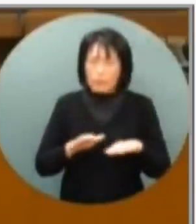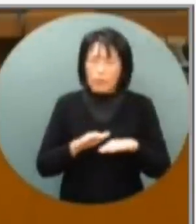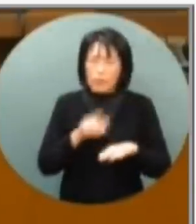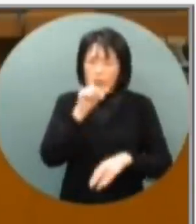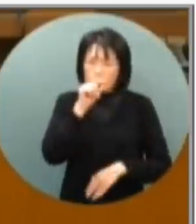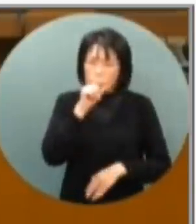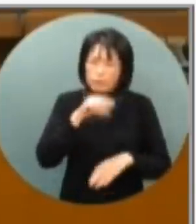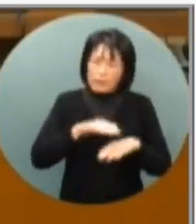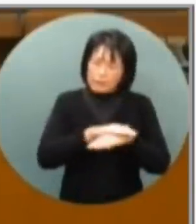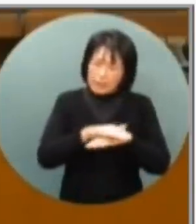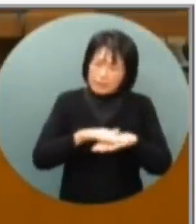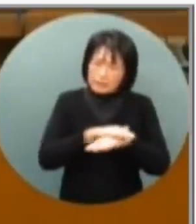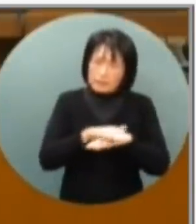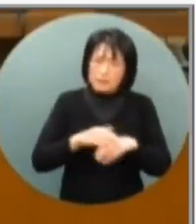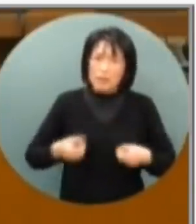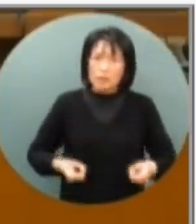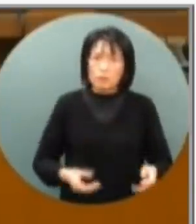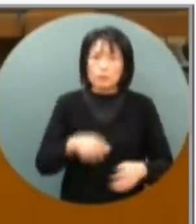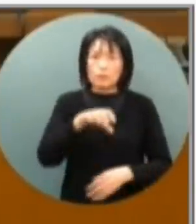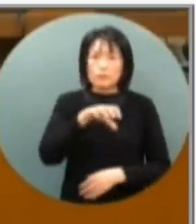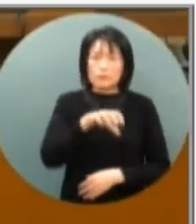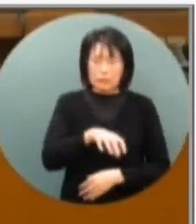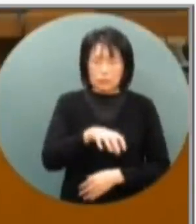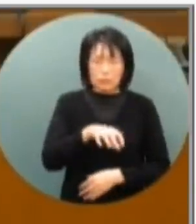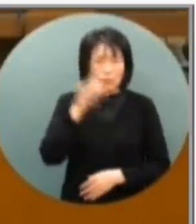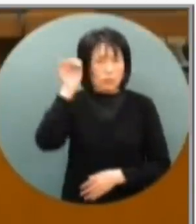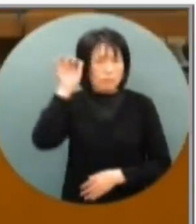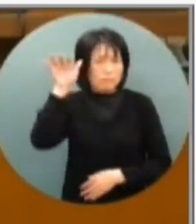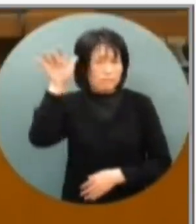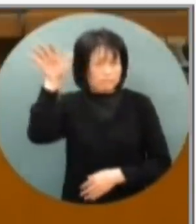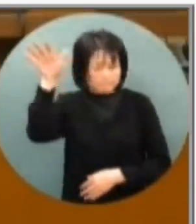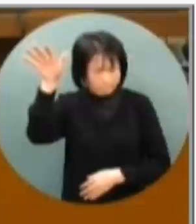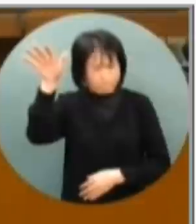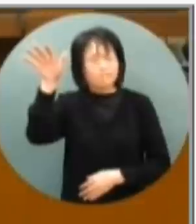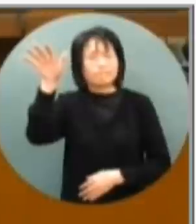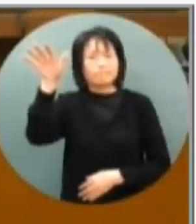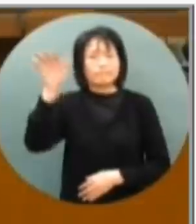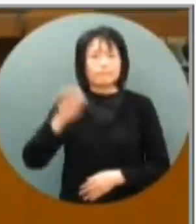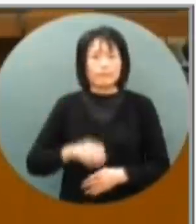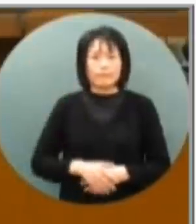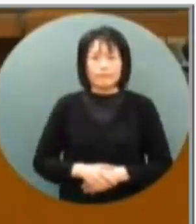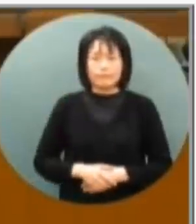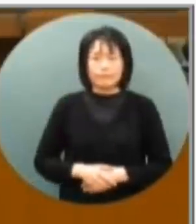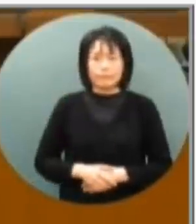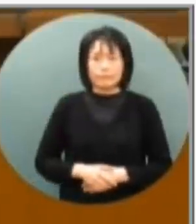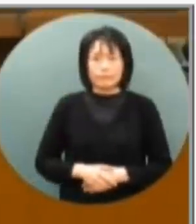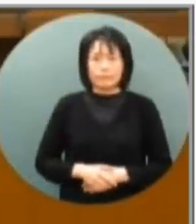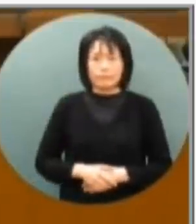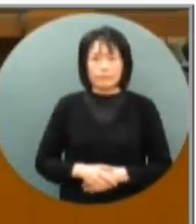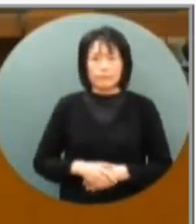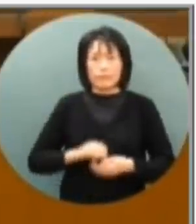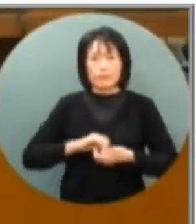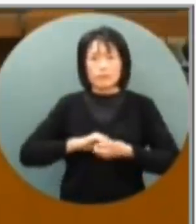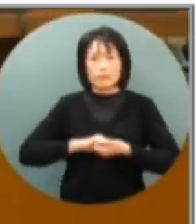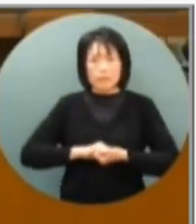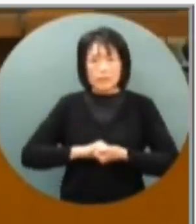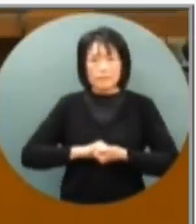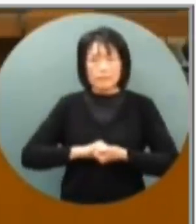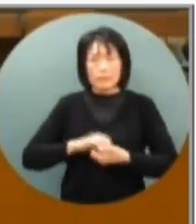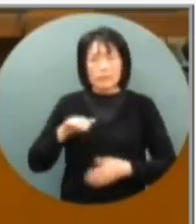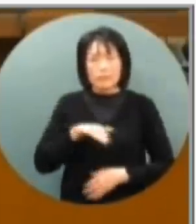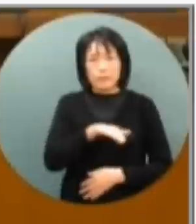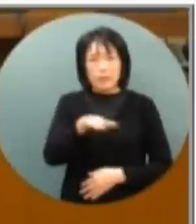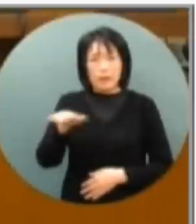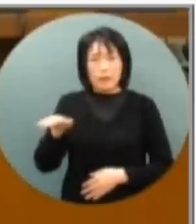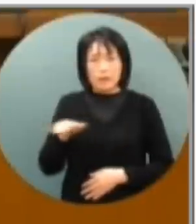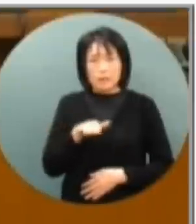して思いを続けておられていることに感銘を覚えたことを思い出しました。ぜひともそうした皆様